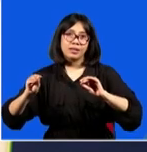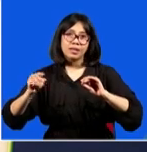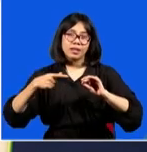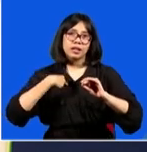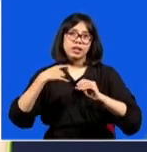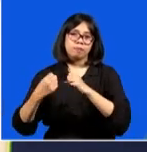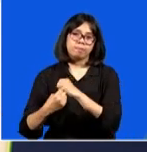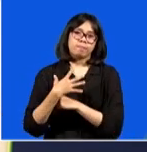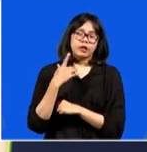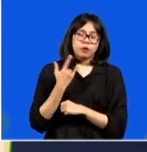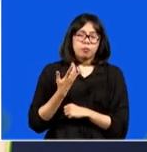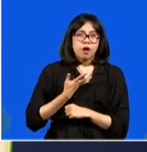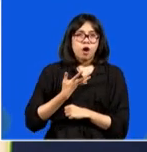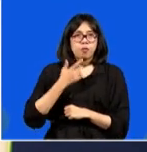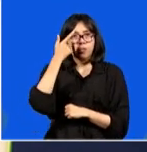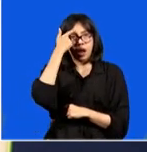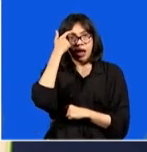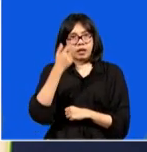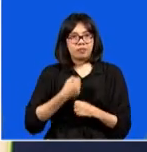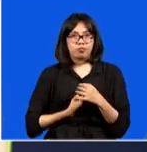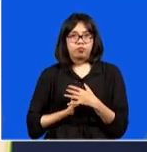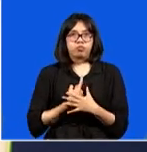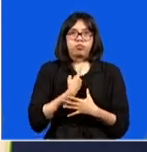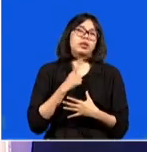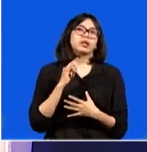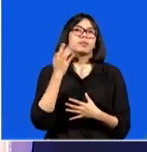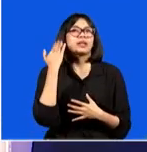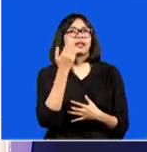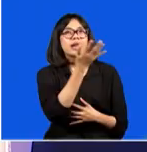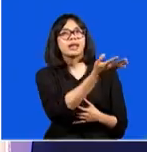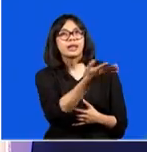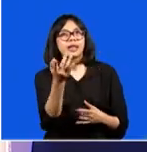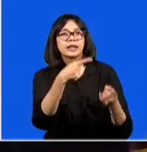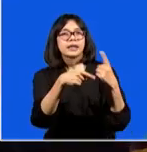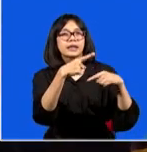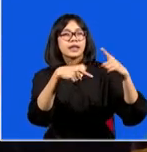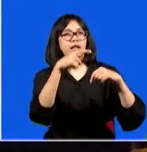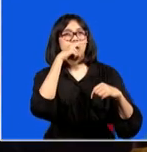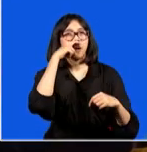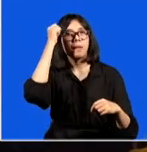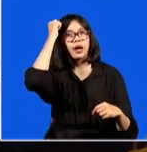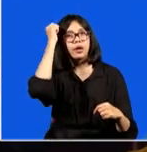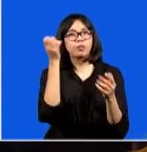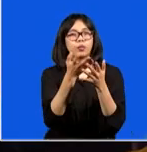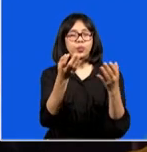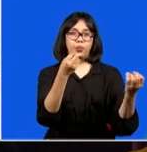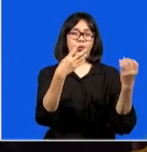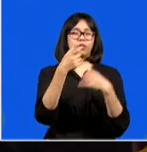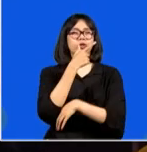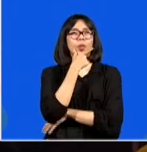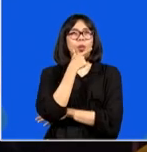terus tumbuh dan belajar dan pada saat aku mendengar tadi cerita-cerita Bapak dan Ibu di sini itu yang sebenarnya